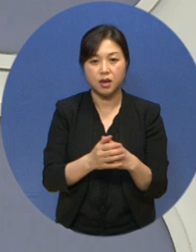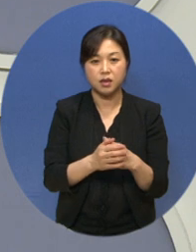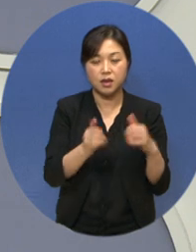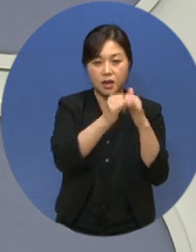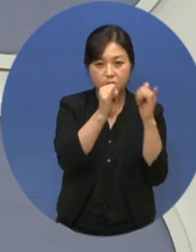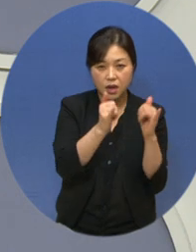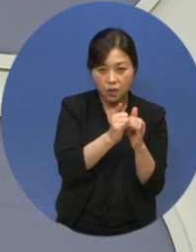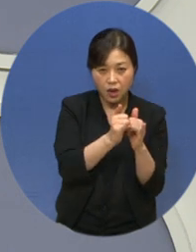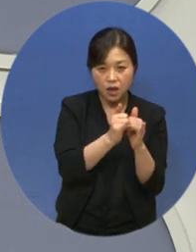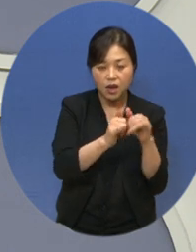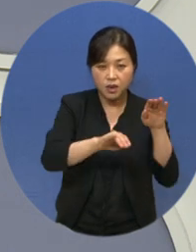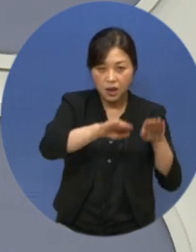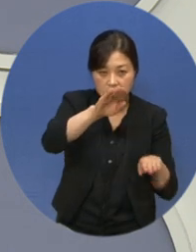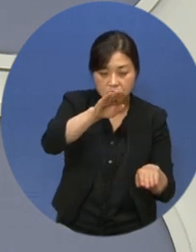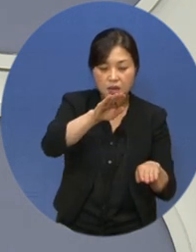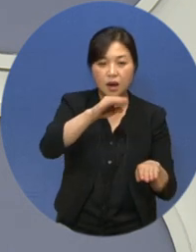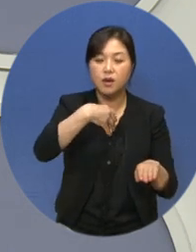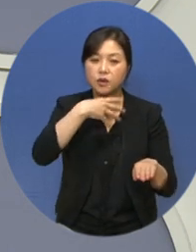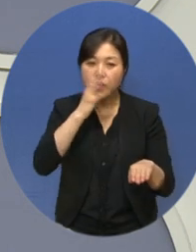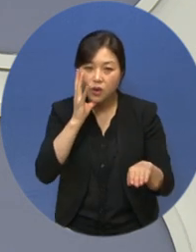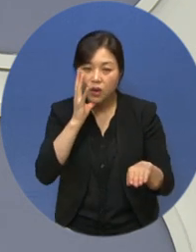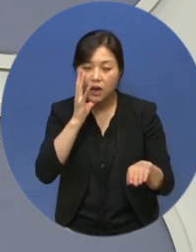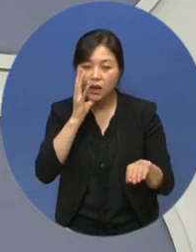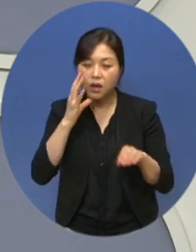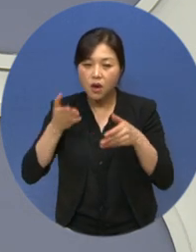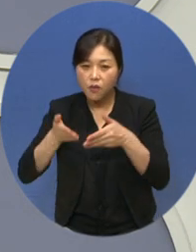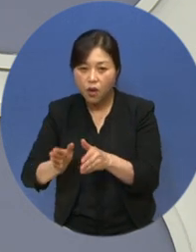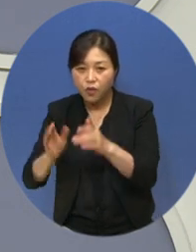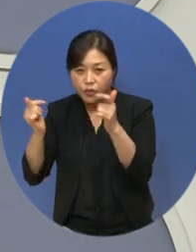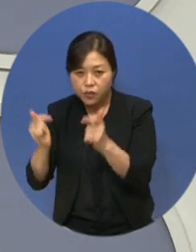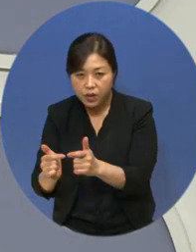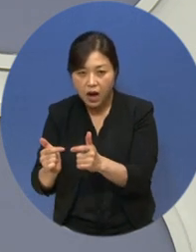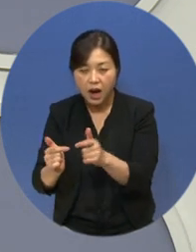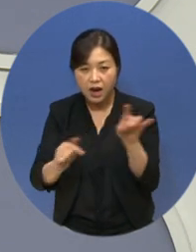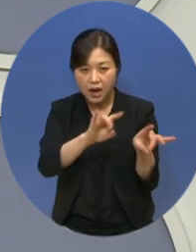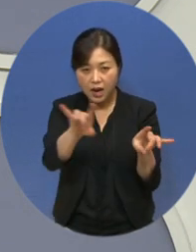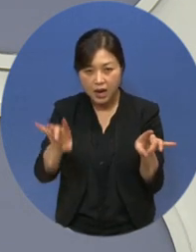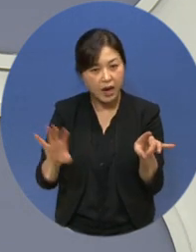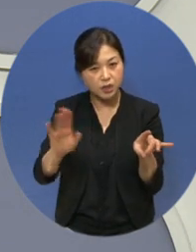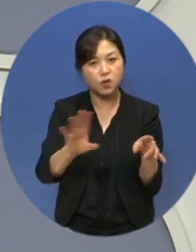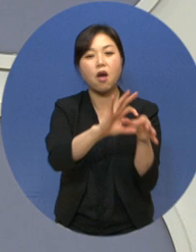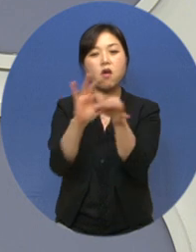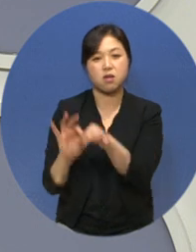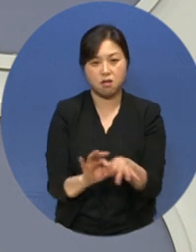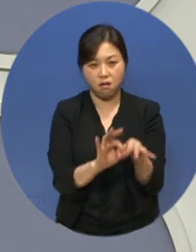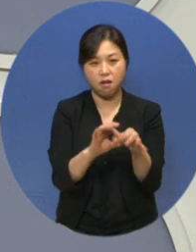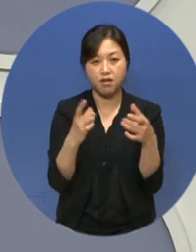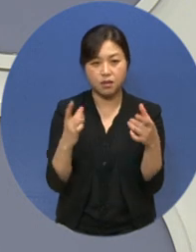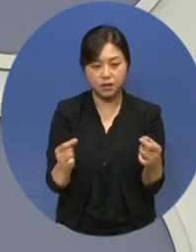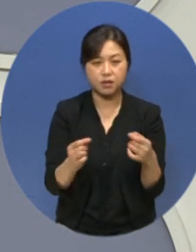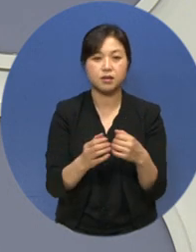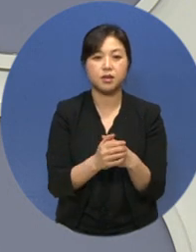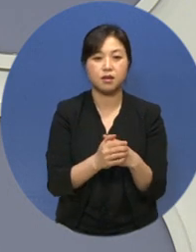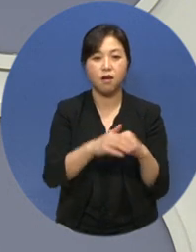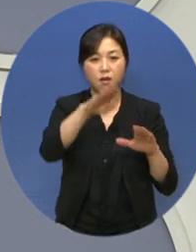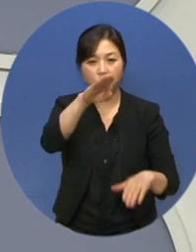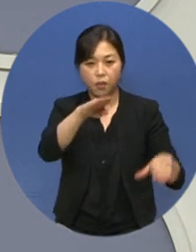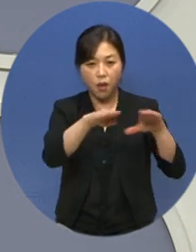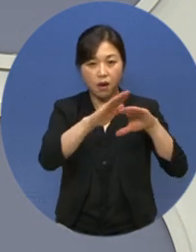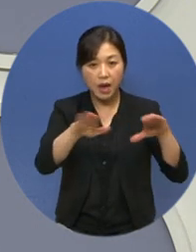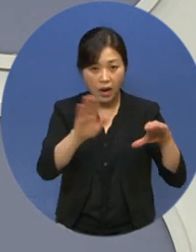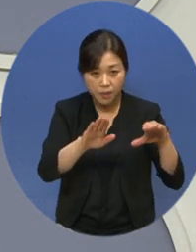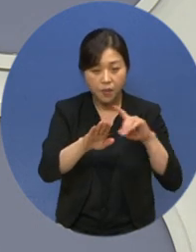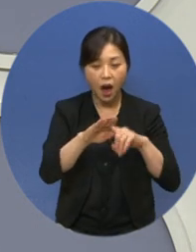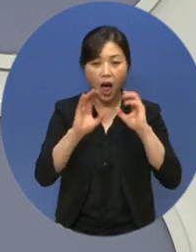단독으로 별개가 아니라 1 연결 되는 겁니다 물려 있죠 예 양극화 문제가 해소되지 않으면 조치 3제 극복이 안 되죠